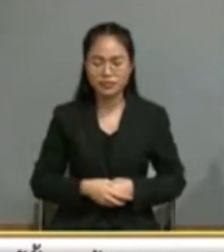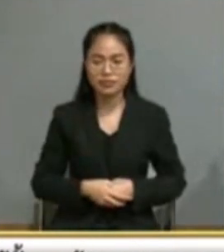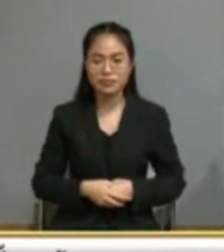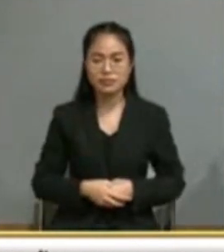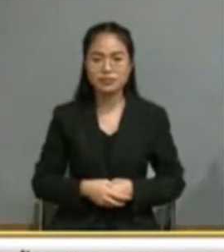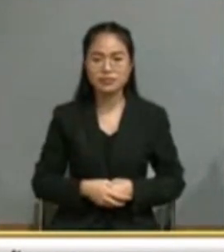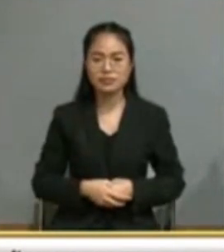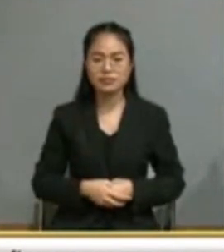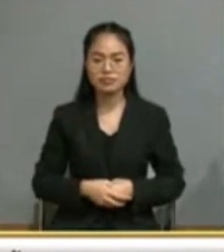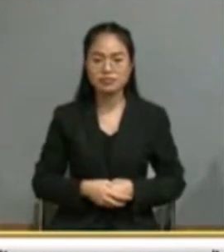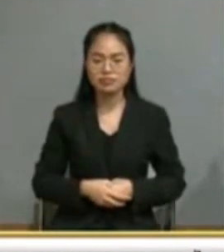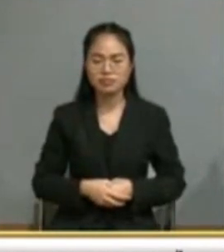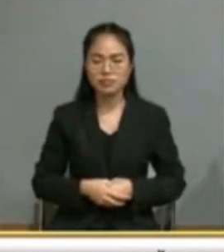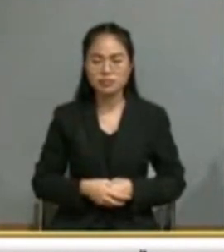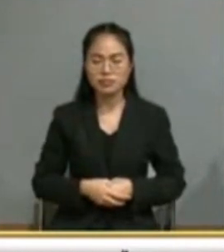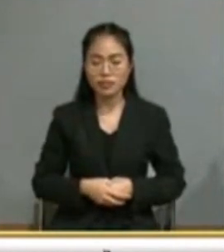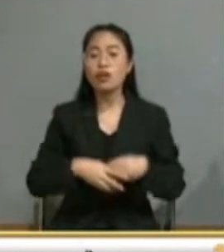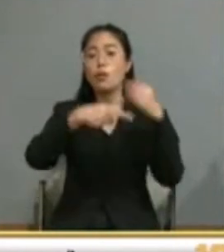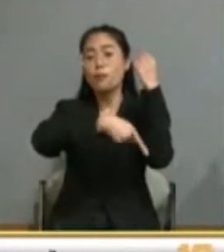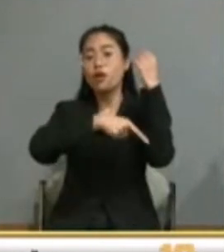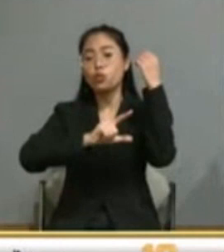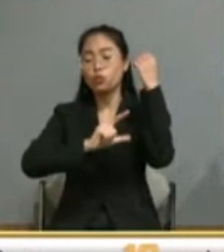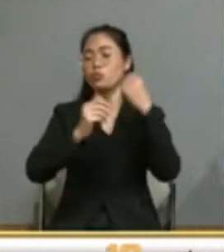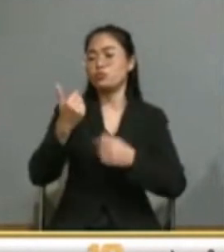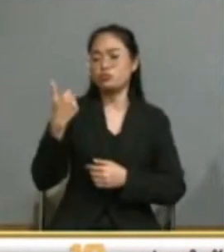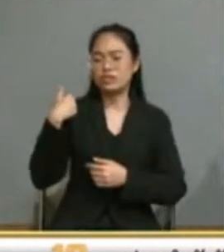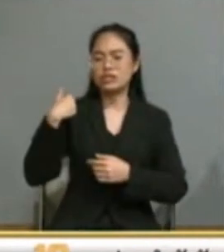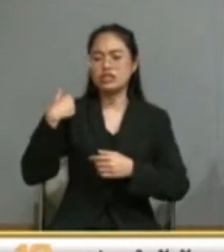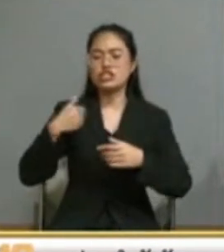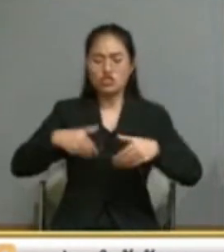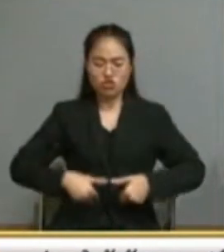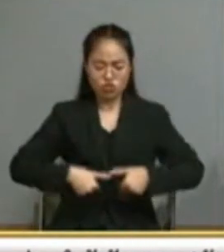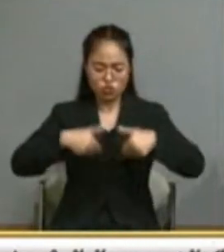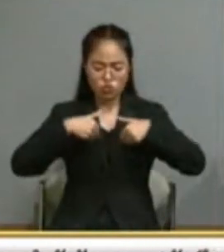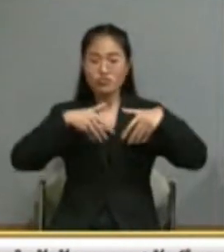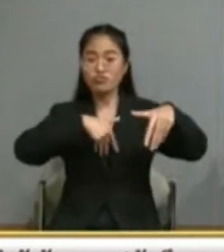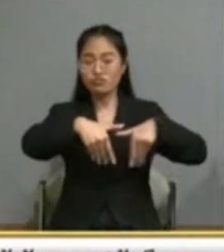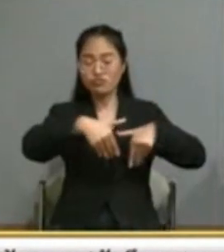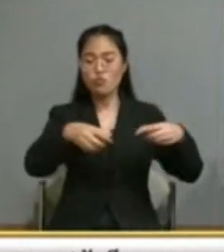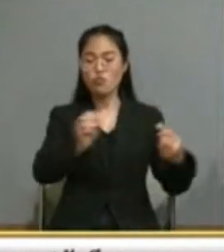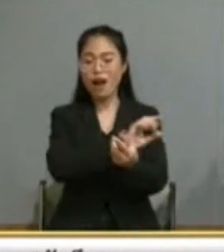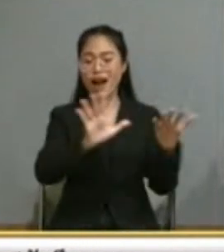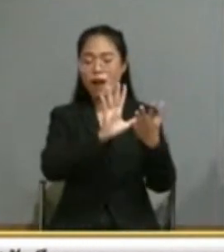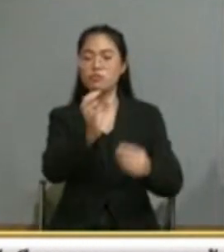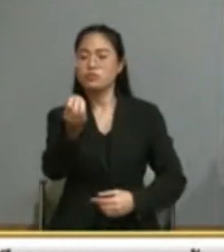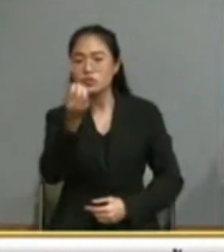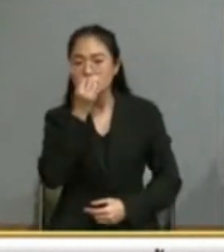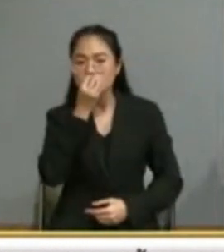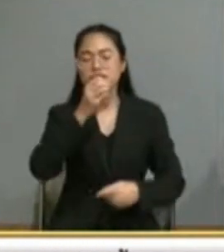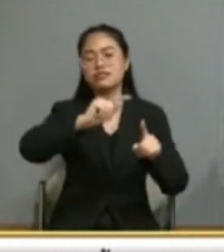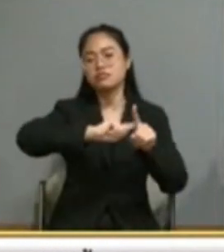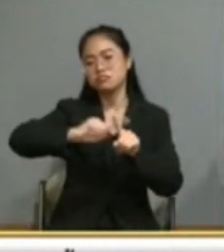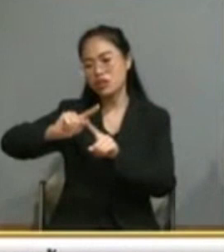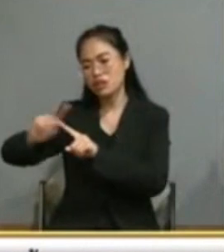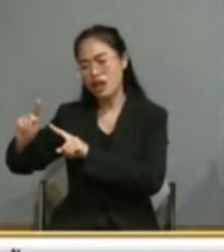ันอกจากนี้ครั ทานประทานครัจางหพทรงยัมีวิถีชีวิต สิลปะ วาถนธรมและอาหารที่เป็นเอกลักษณคร